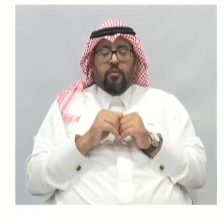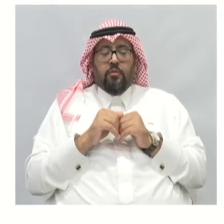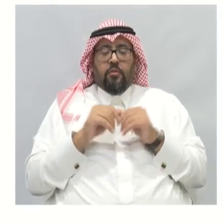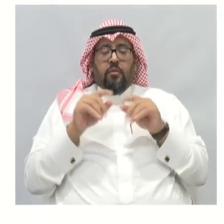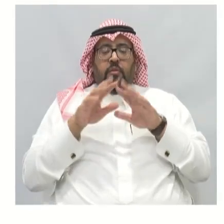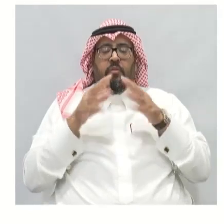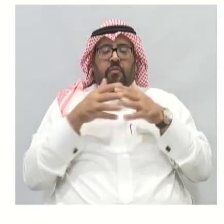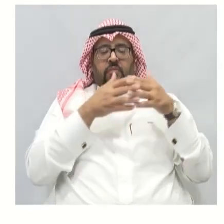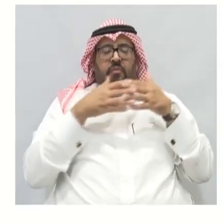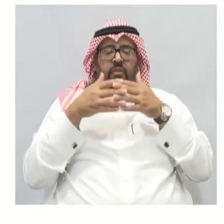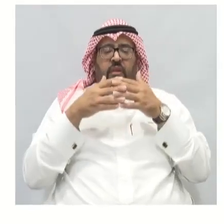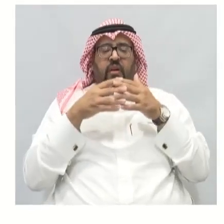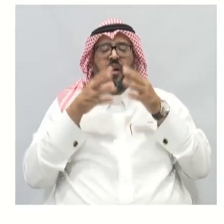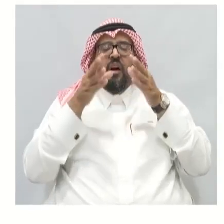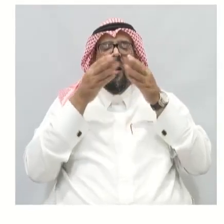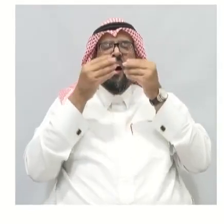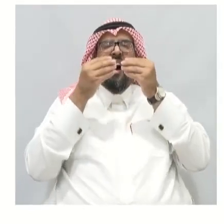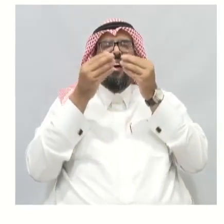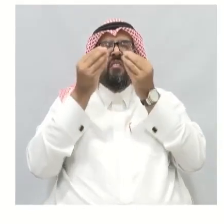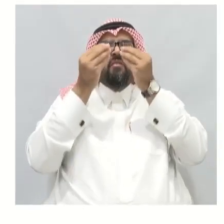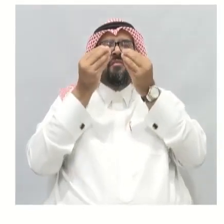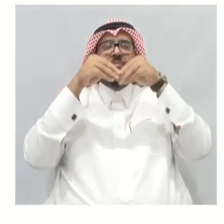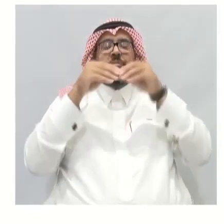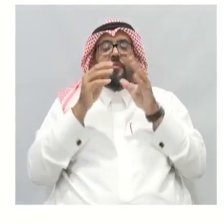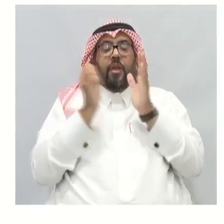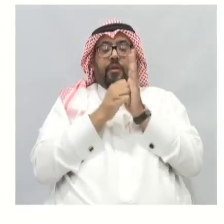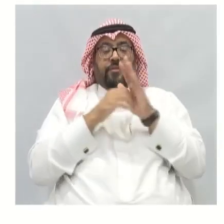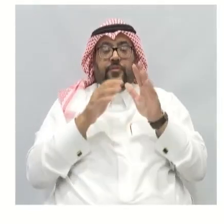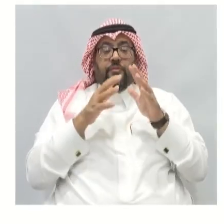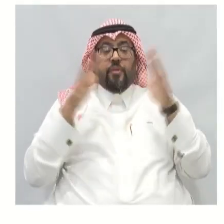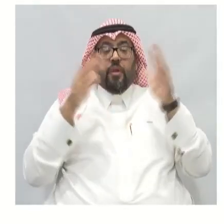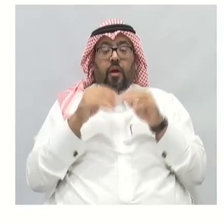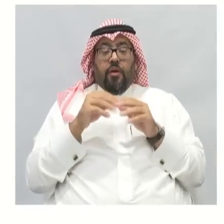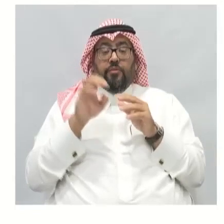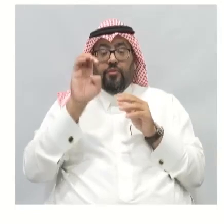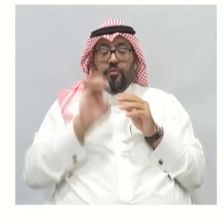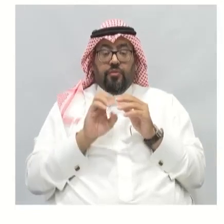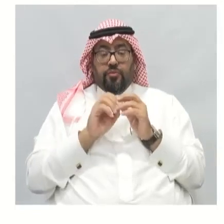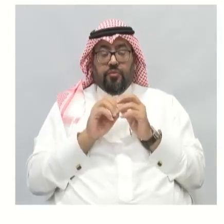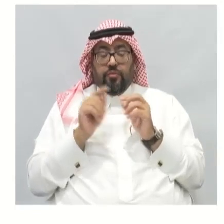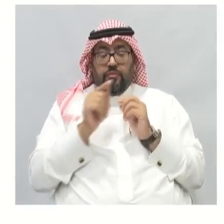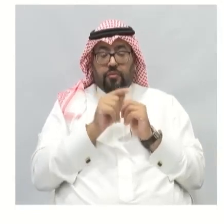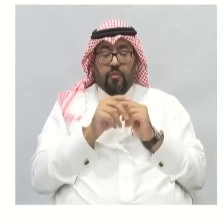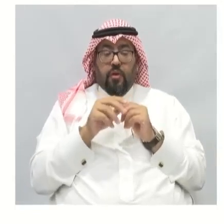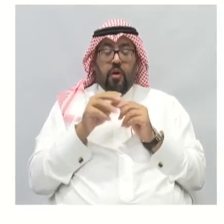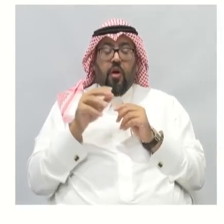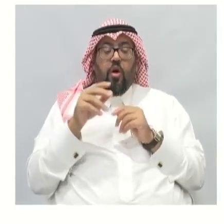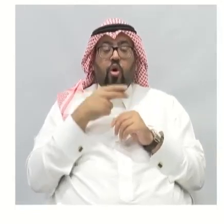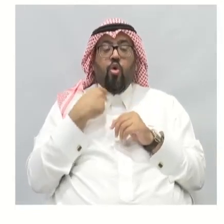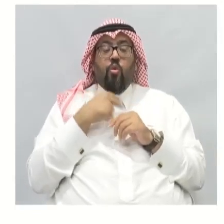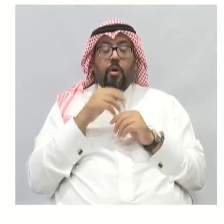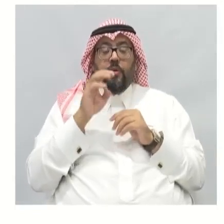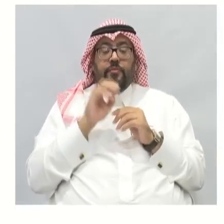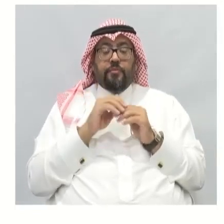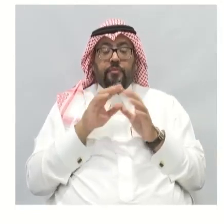في الولايات المتحده الامريكيه تبلغ الكثافه السكانيه ذروتها في الجزء فراغ من الدوله في اي